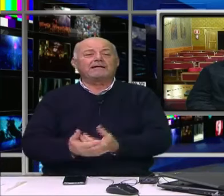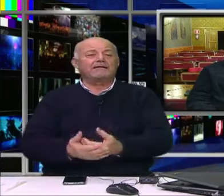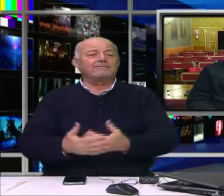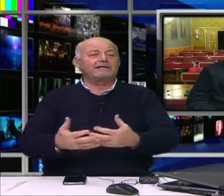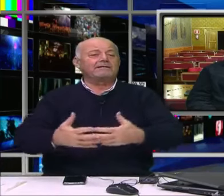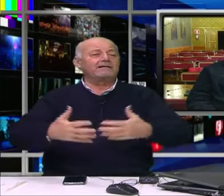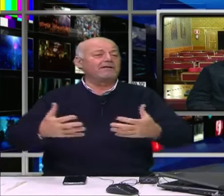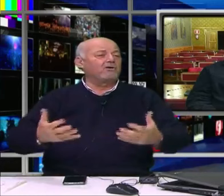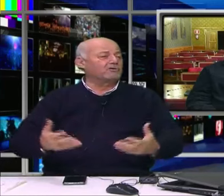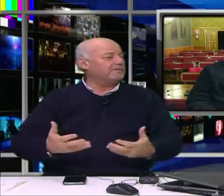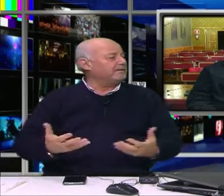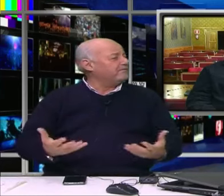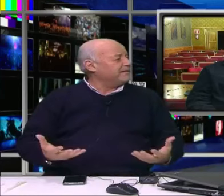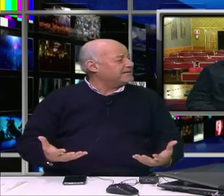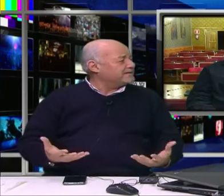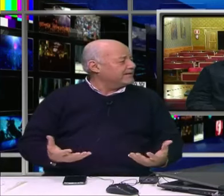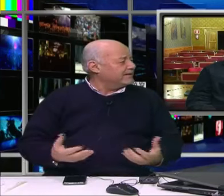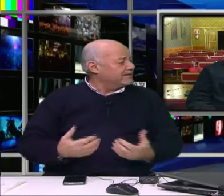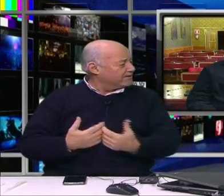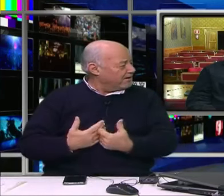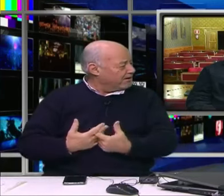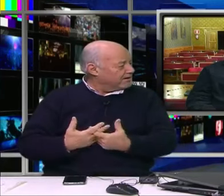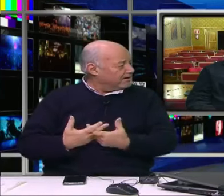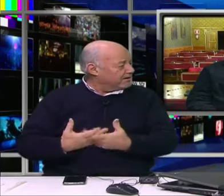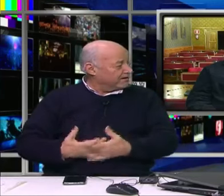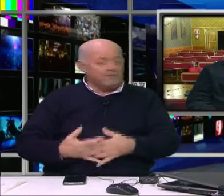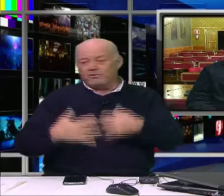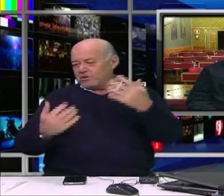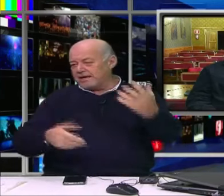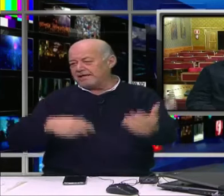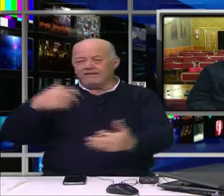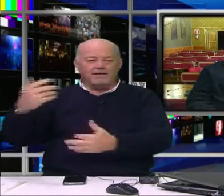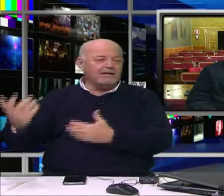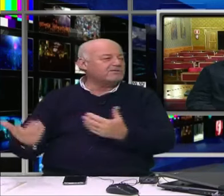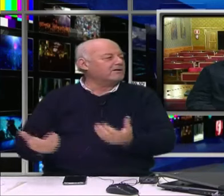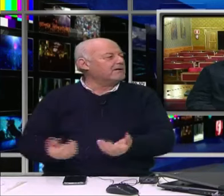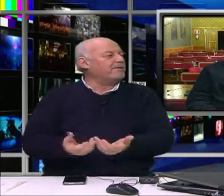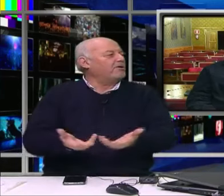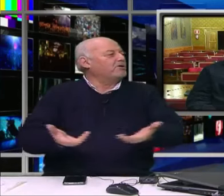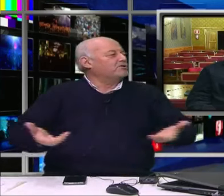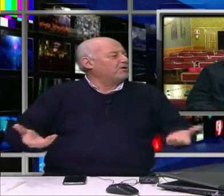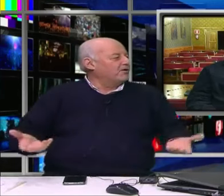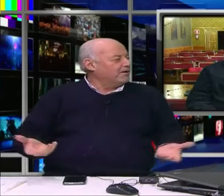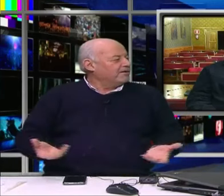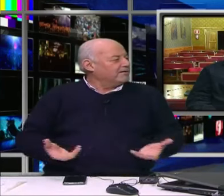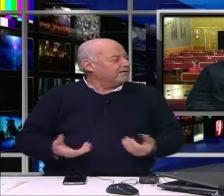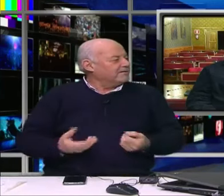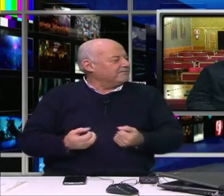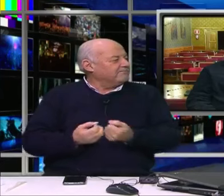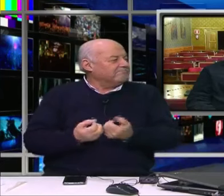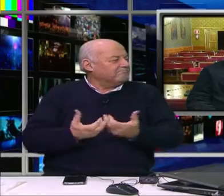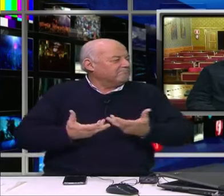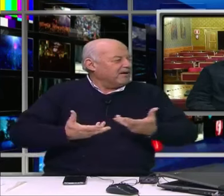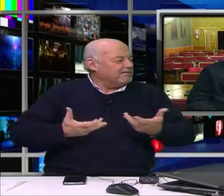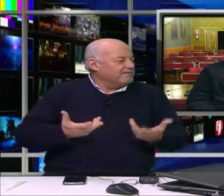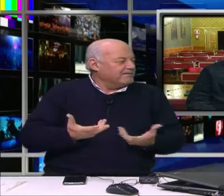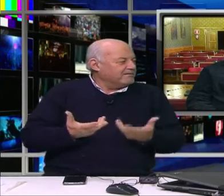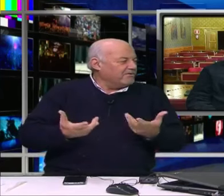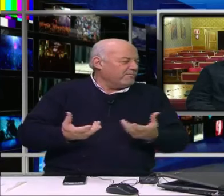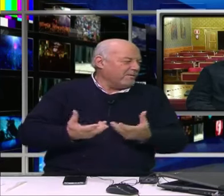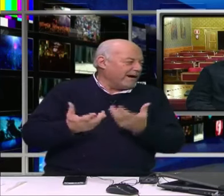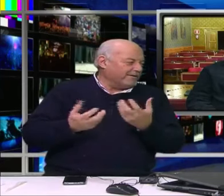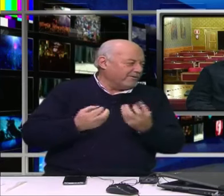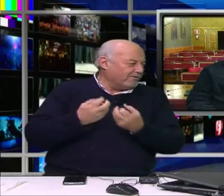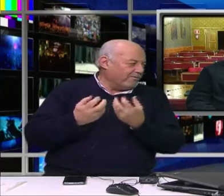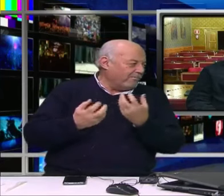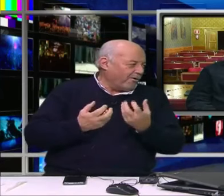voi fate, avete degli ospiti fissi, no? Tipo Cesare, Lizio, che però non sono, cioè,